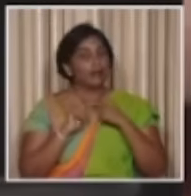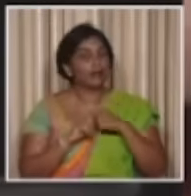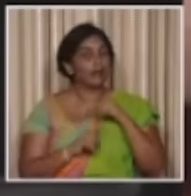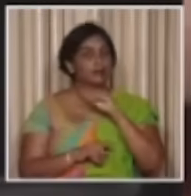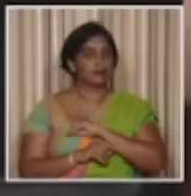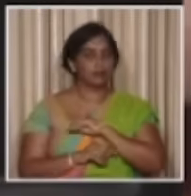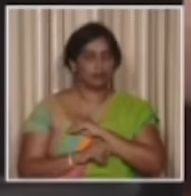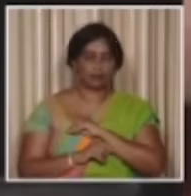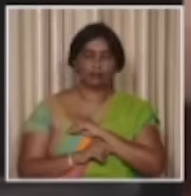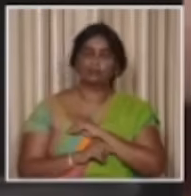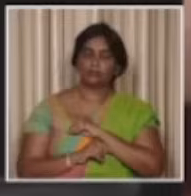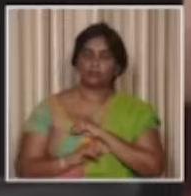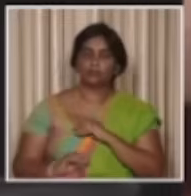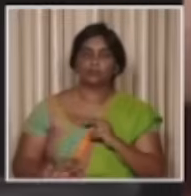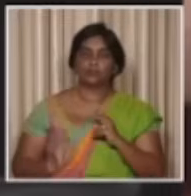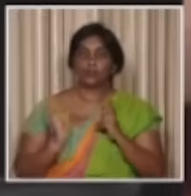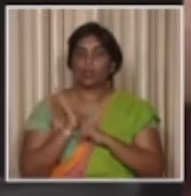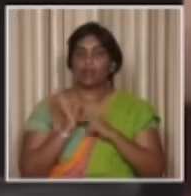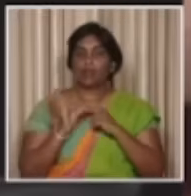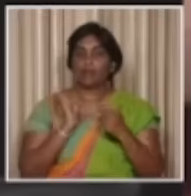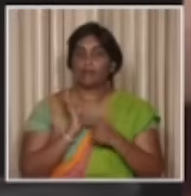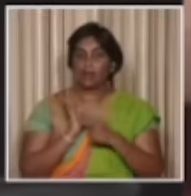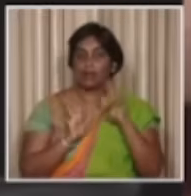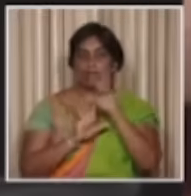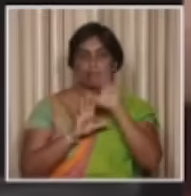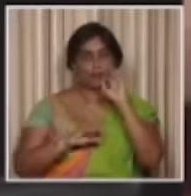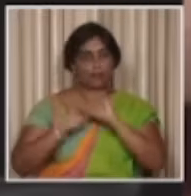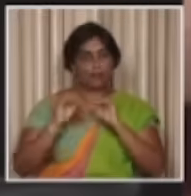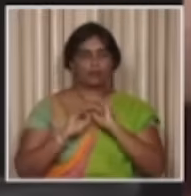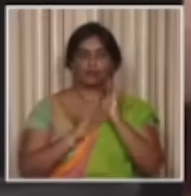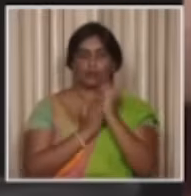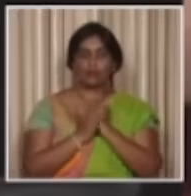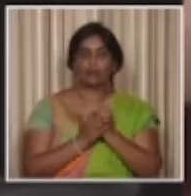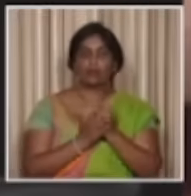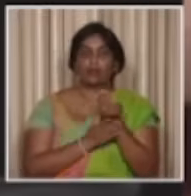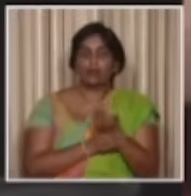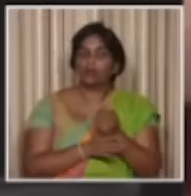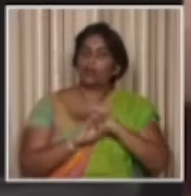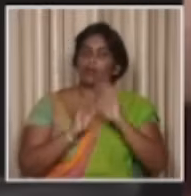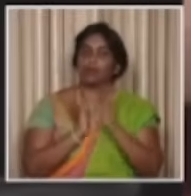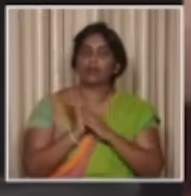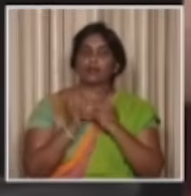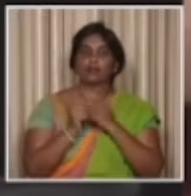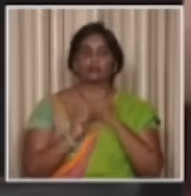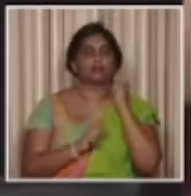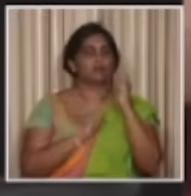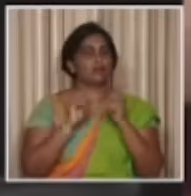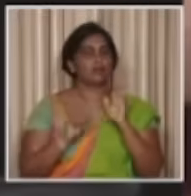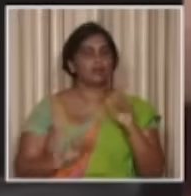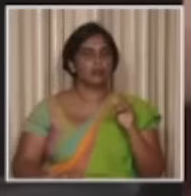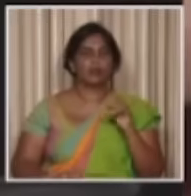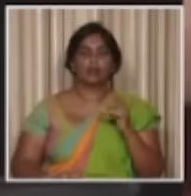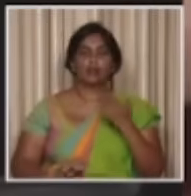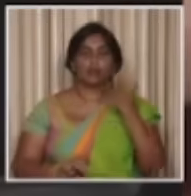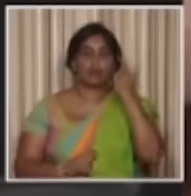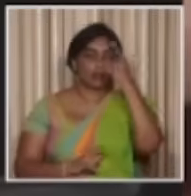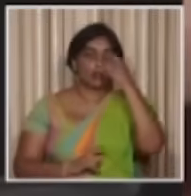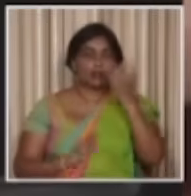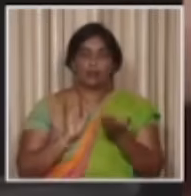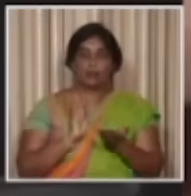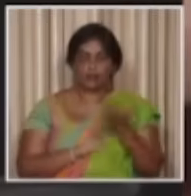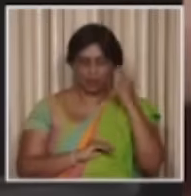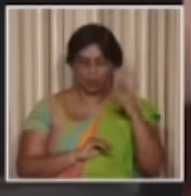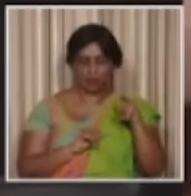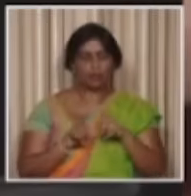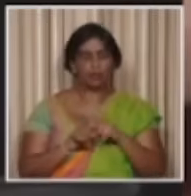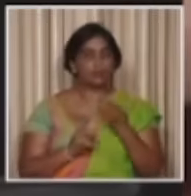aadayame vet ekak 118ak karapuhama hama kenama hinganna pawa me rade badu gewana minissu bawada patthela Adika badak gewana radiyata